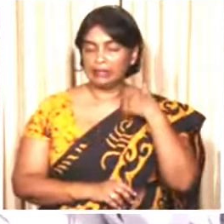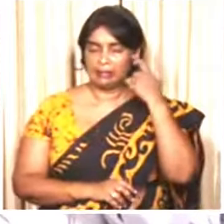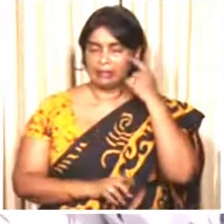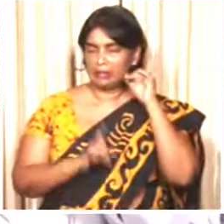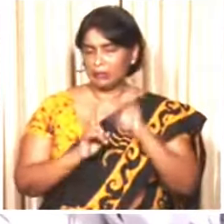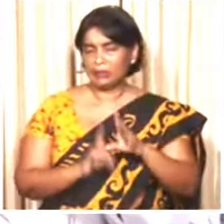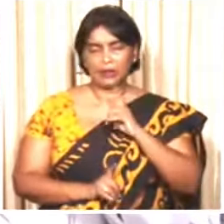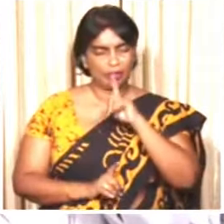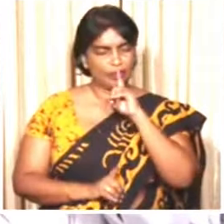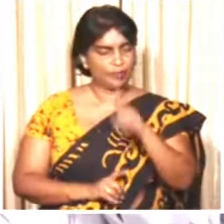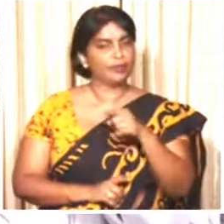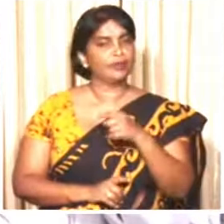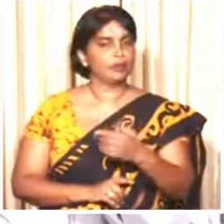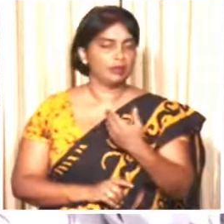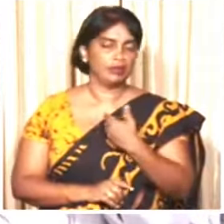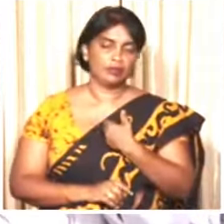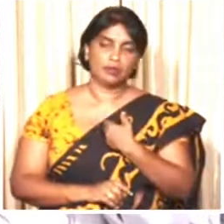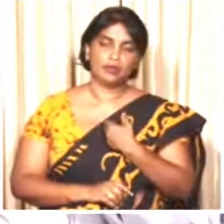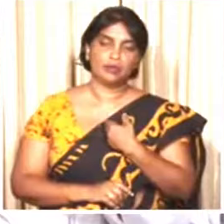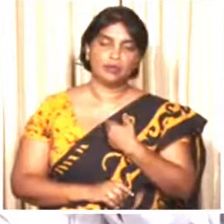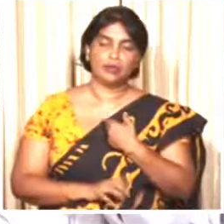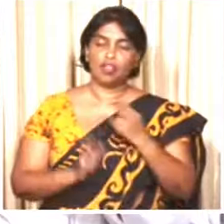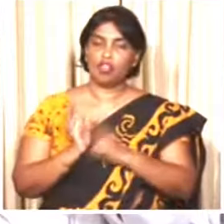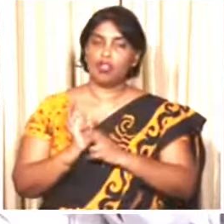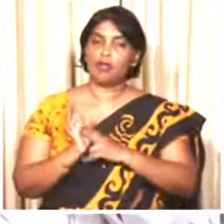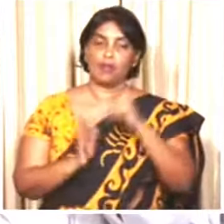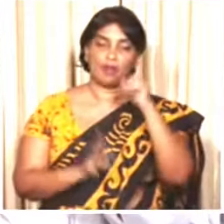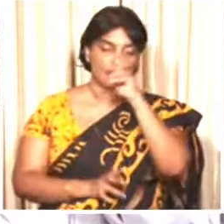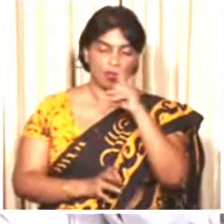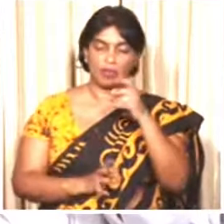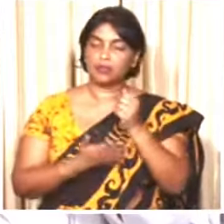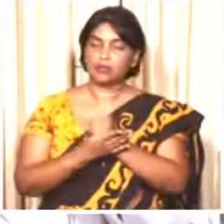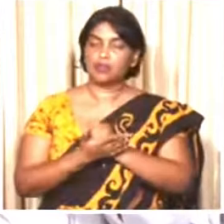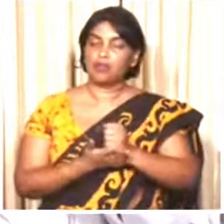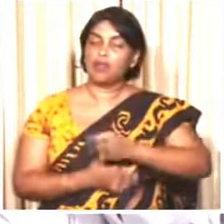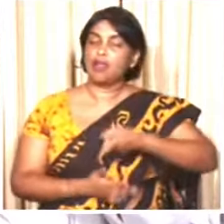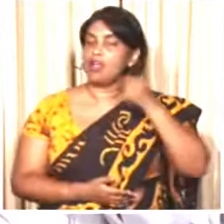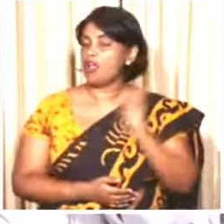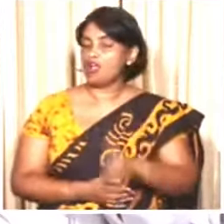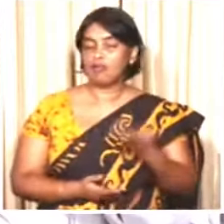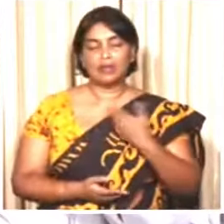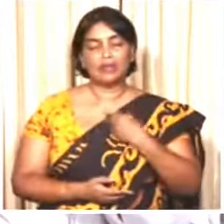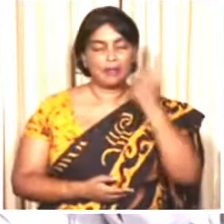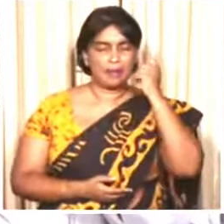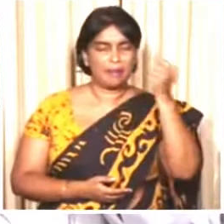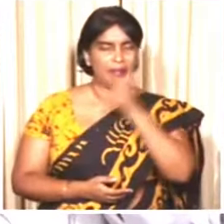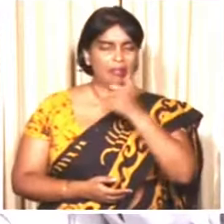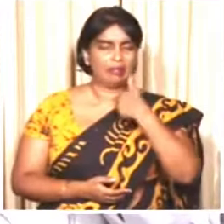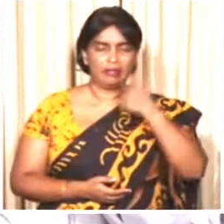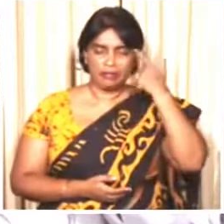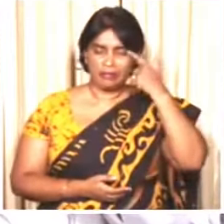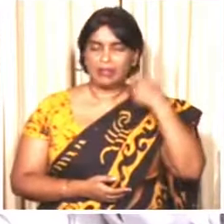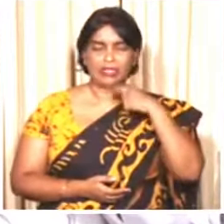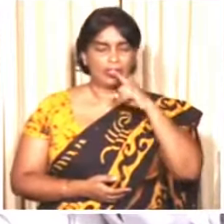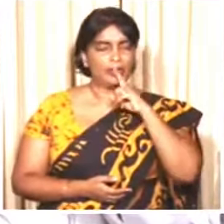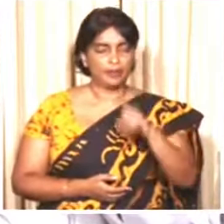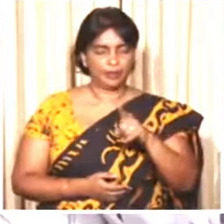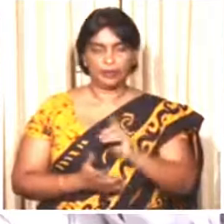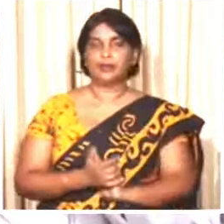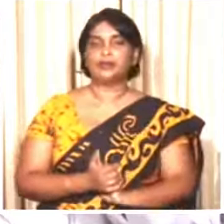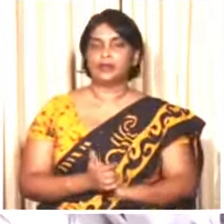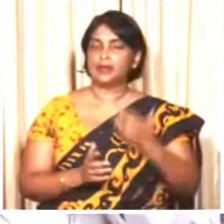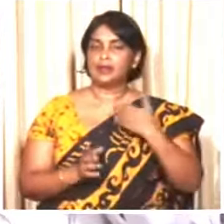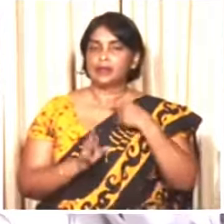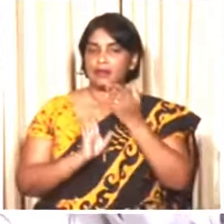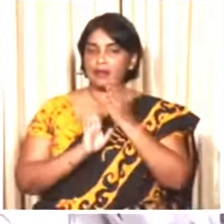මම මතකෙන් කිව්වා අපි නොවැම්බර් මාසේ මේ සියල්ලම අනුමත කෙරුවේ නැහැ කියලා මම එදා කිව්වා මතකේ මං